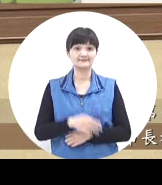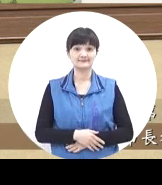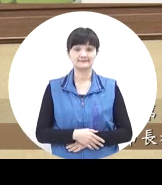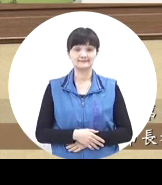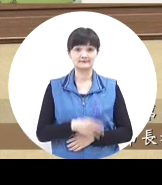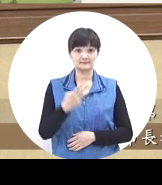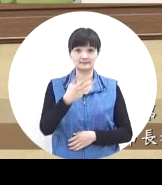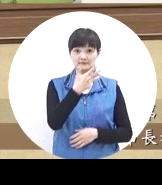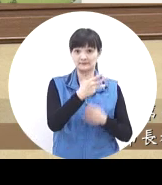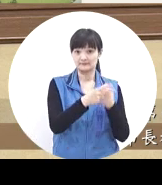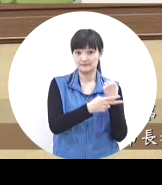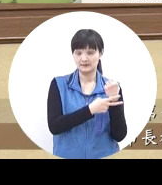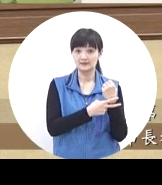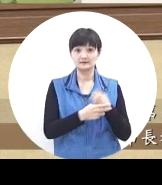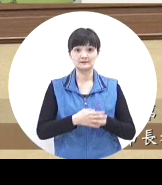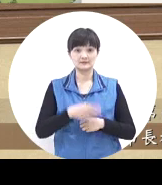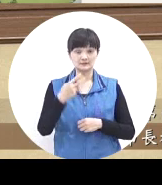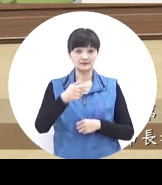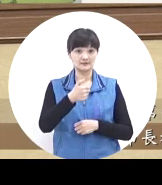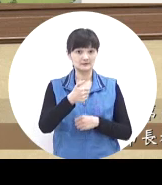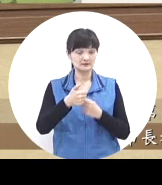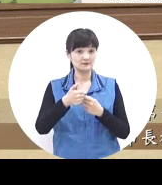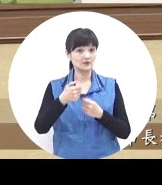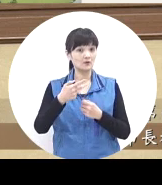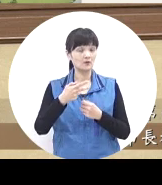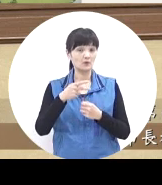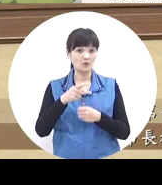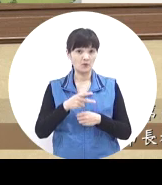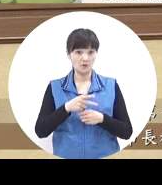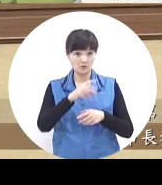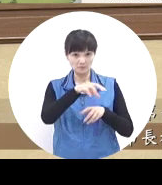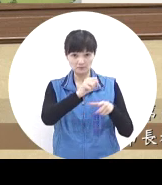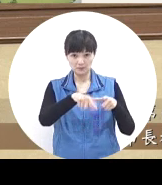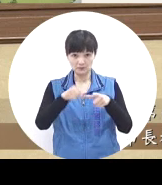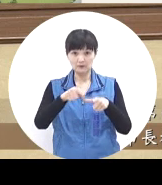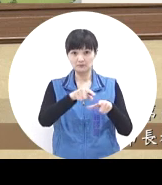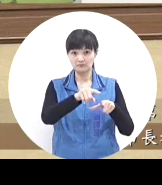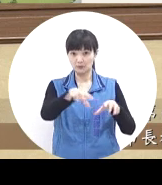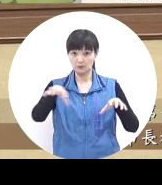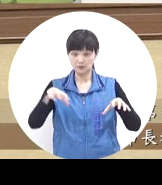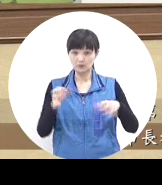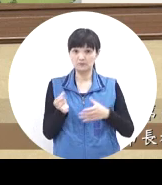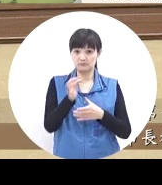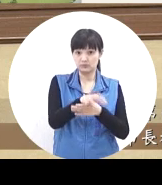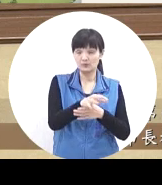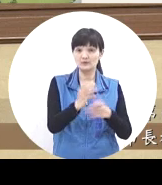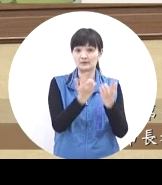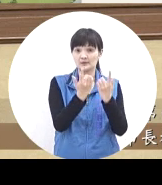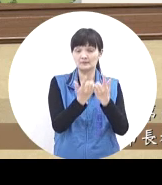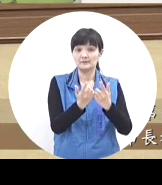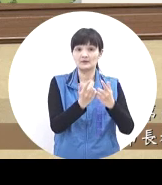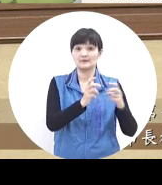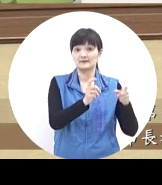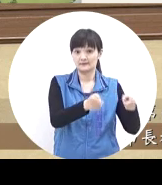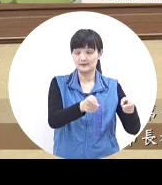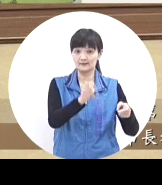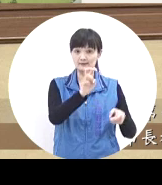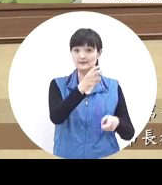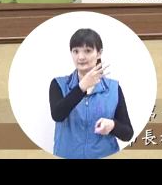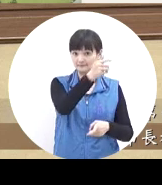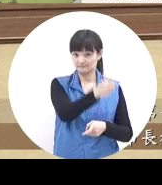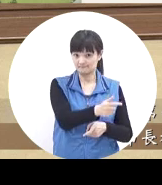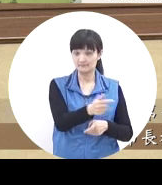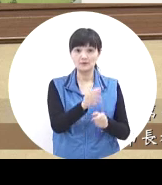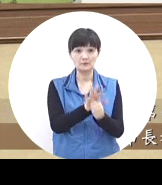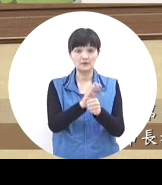谢辉达玻璃跟新竹物流投资台北港23亿，创造600个就业机